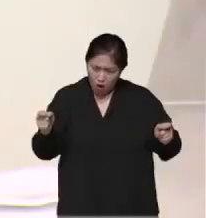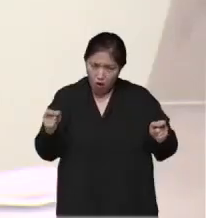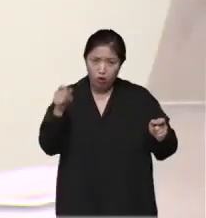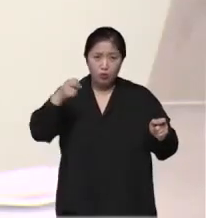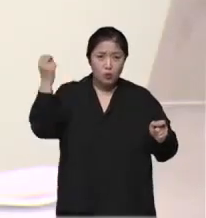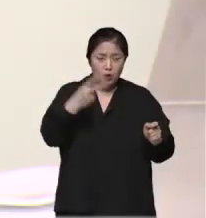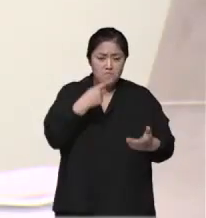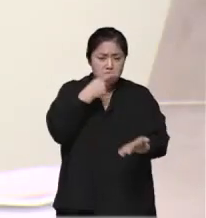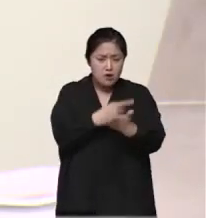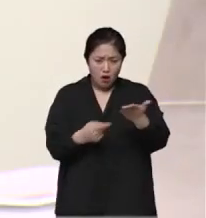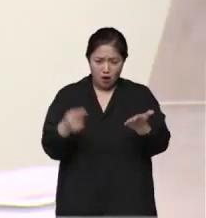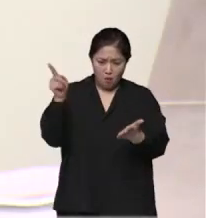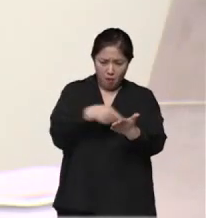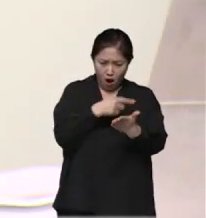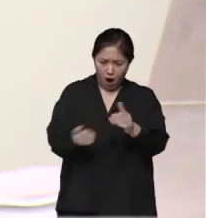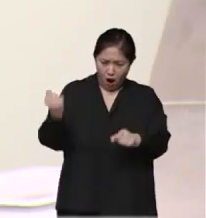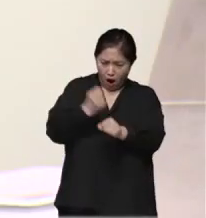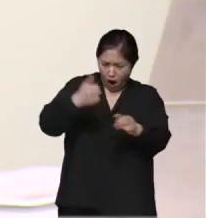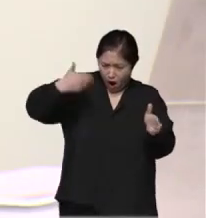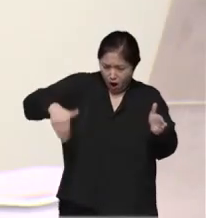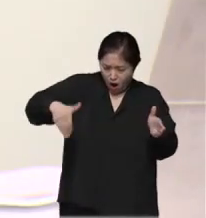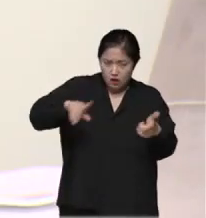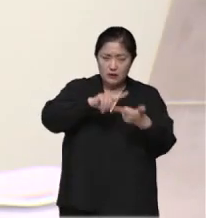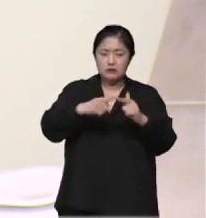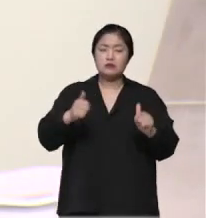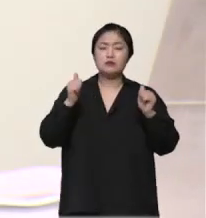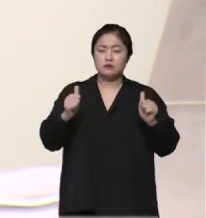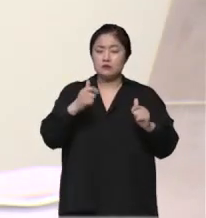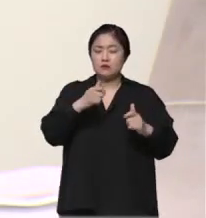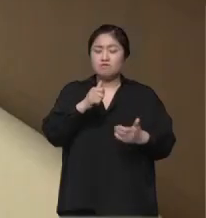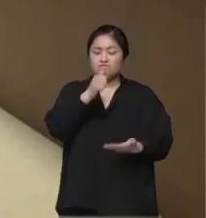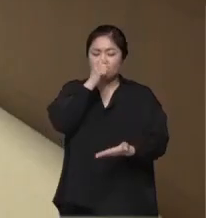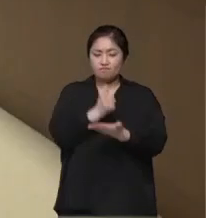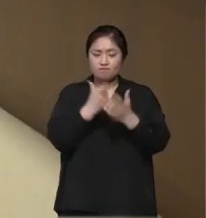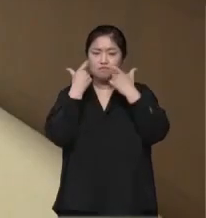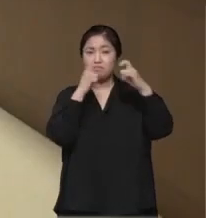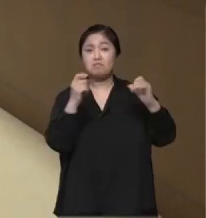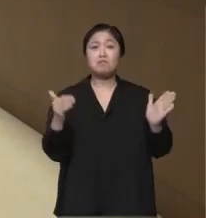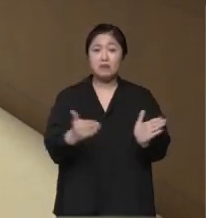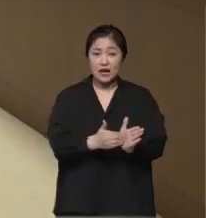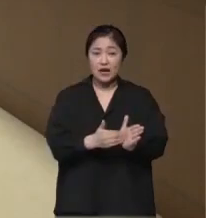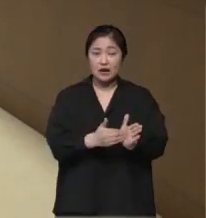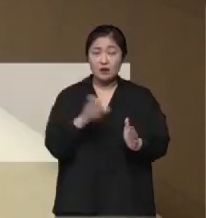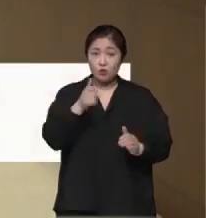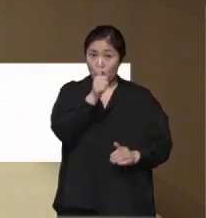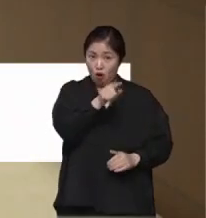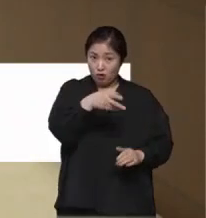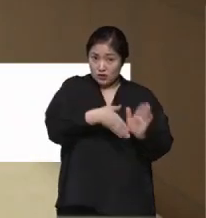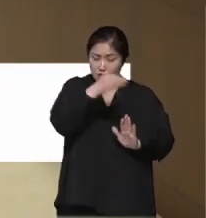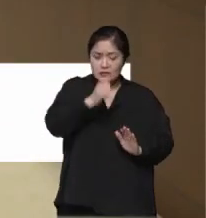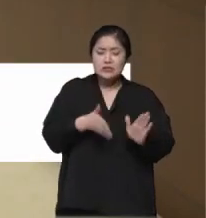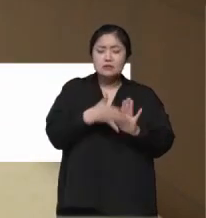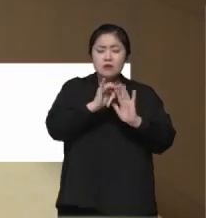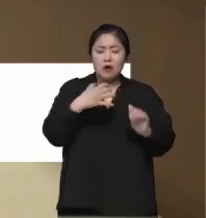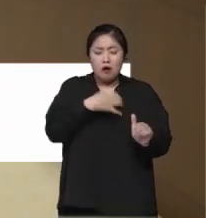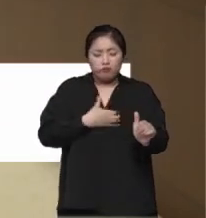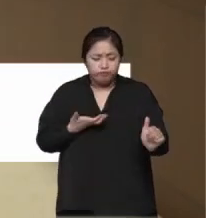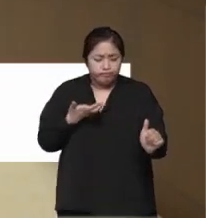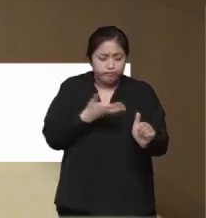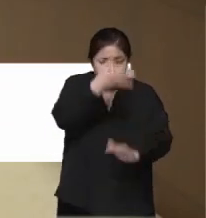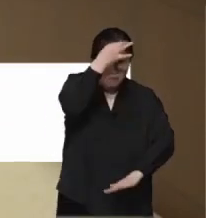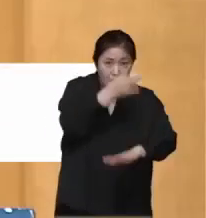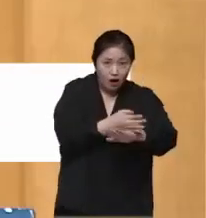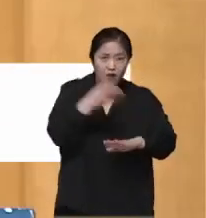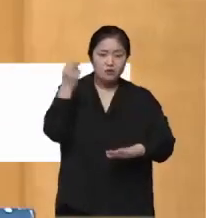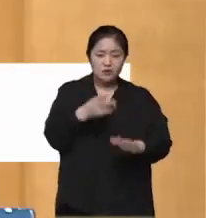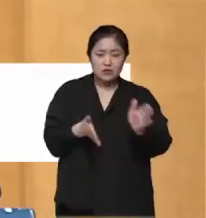데다가 피해가 회복되지 않은 점을 고려했다고 양형 이유를 설명했습니다. 허 시장은 시민들에게 심려를 끼쳐